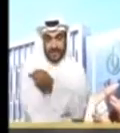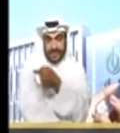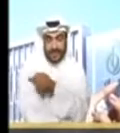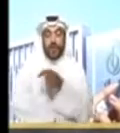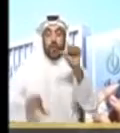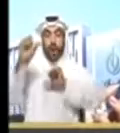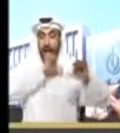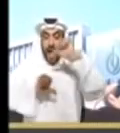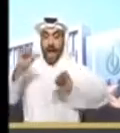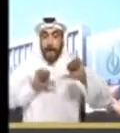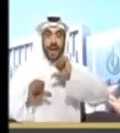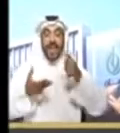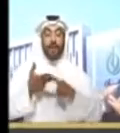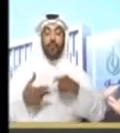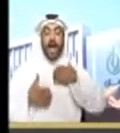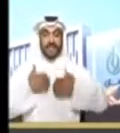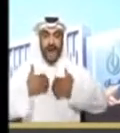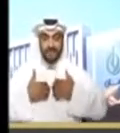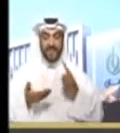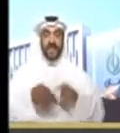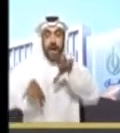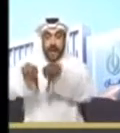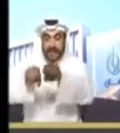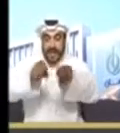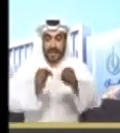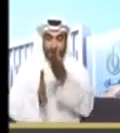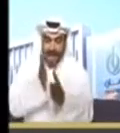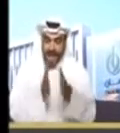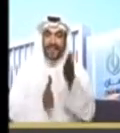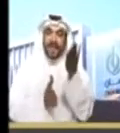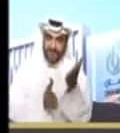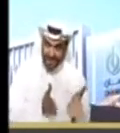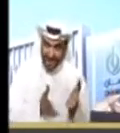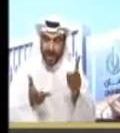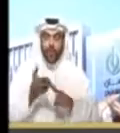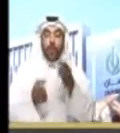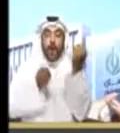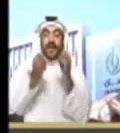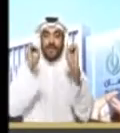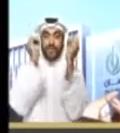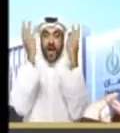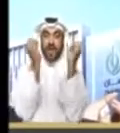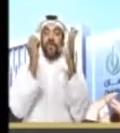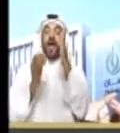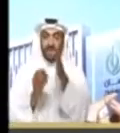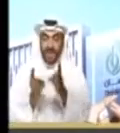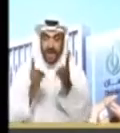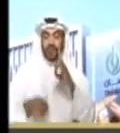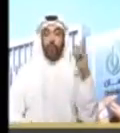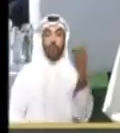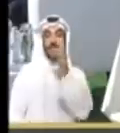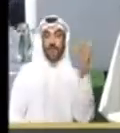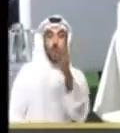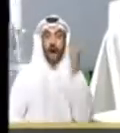وعمليات والصحة النفسية وعلاج طبيعي، وأيضا سيارات الأسعاف في هذا والطوارئ